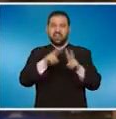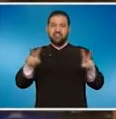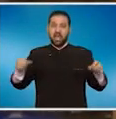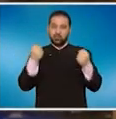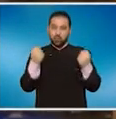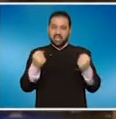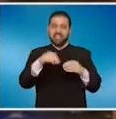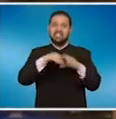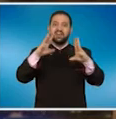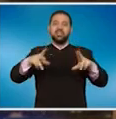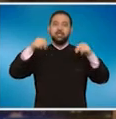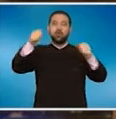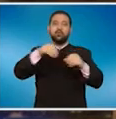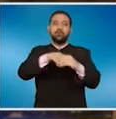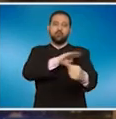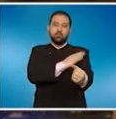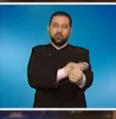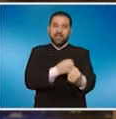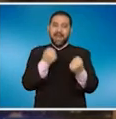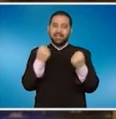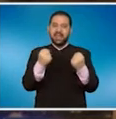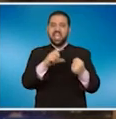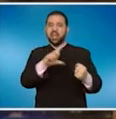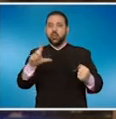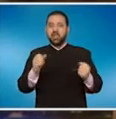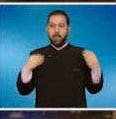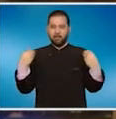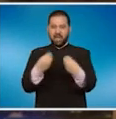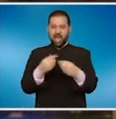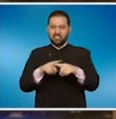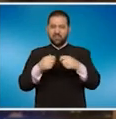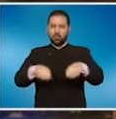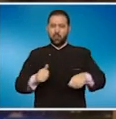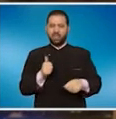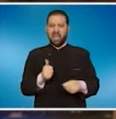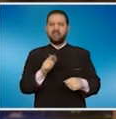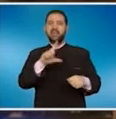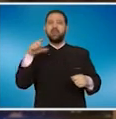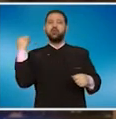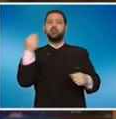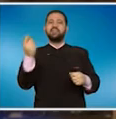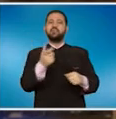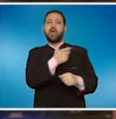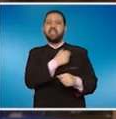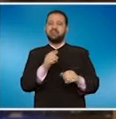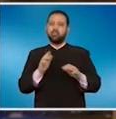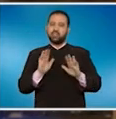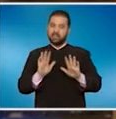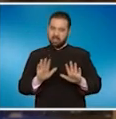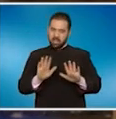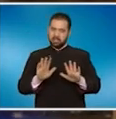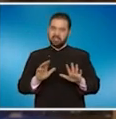fraților, întăriți-vă în Domnul și întru puterea tăriei Lui. Îmbrăcați-vă cu toate armele Lui Dumnezeu ca să puteți